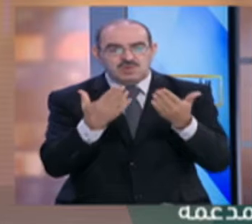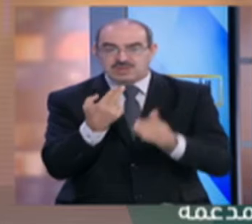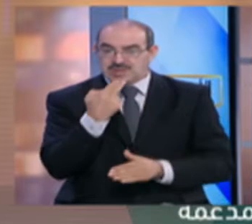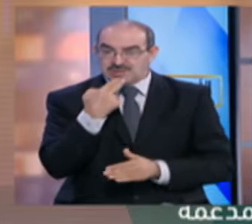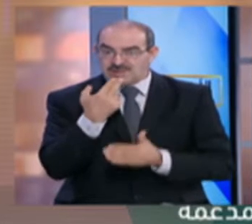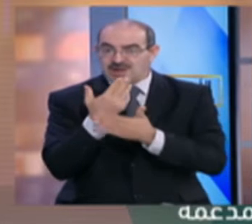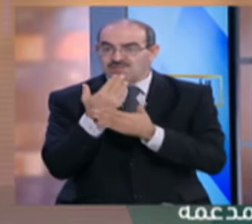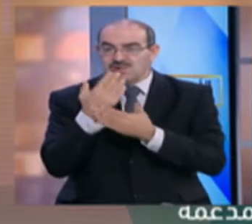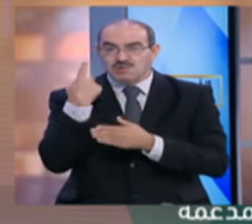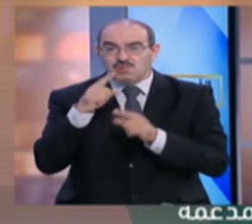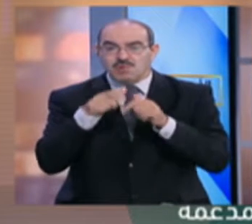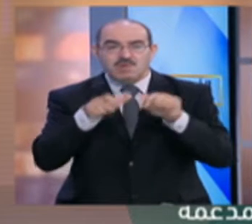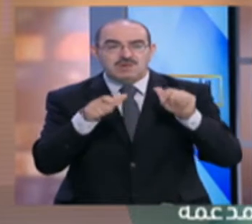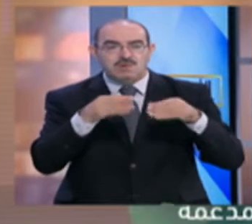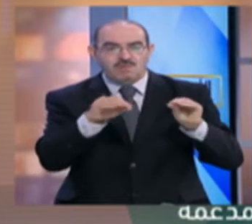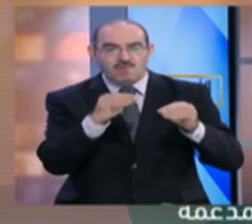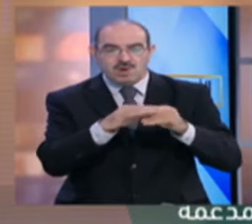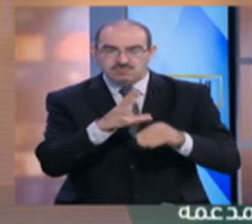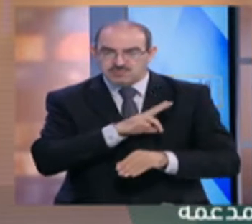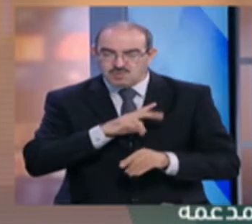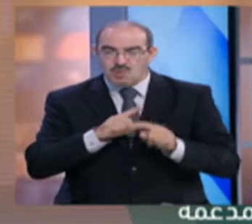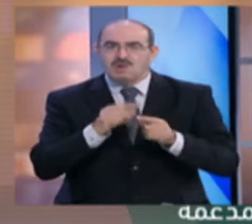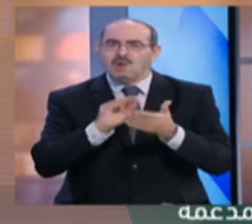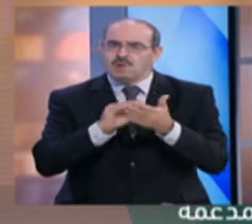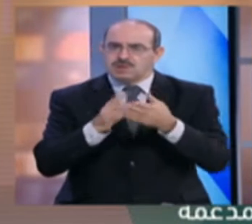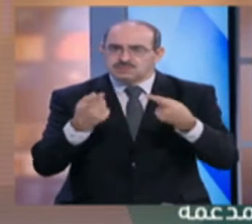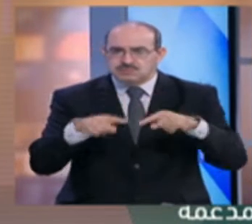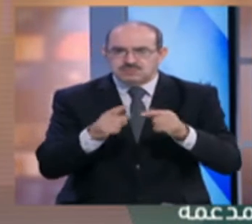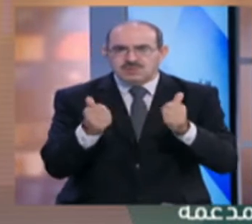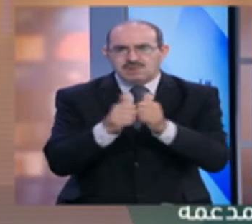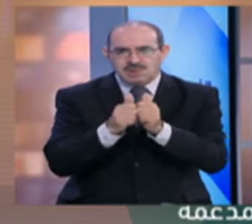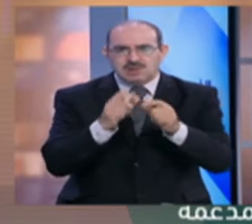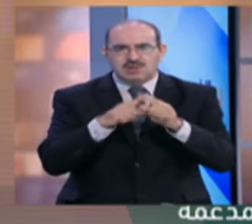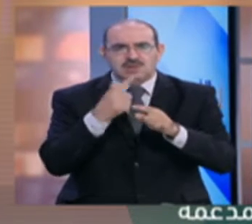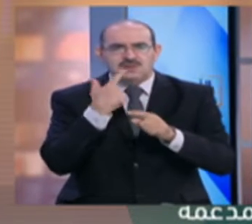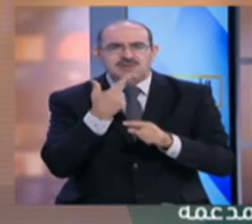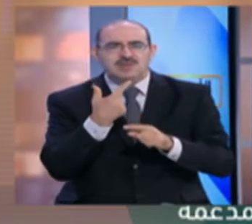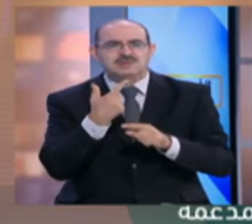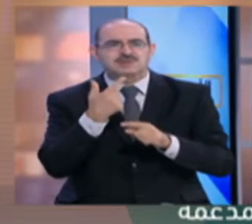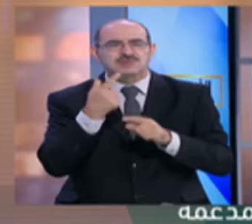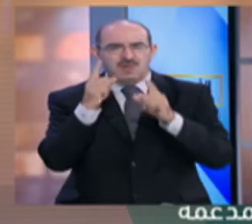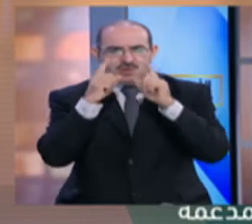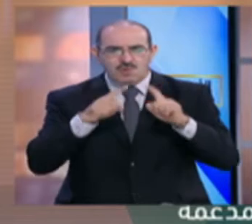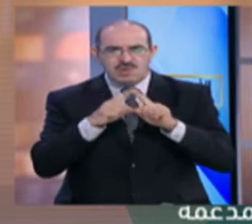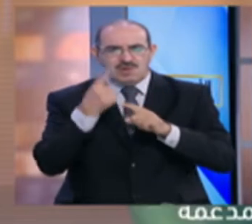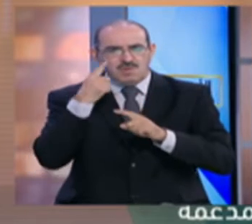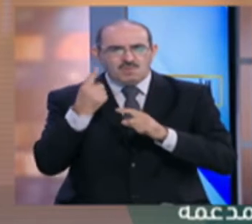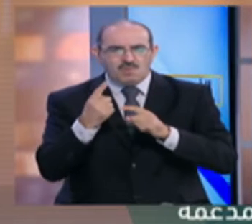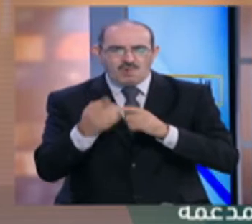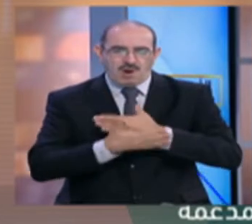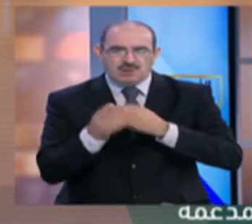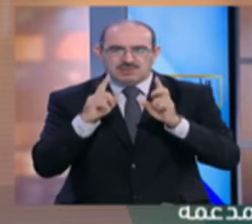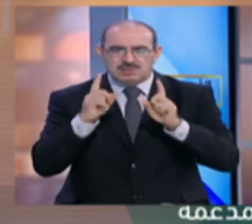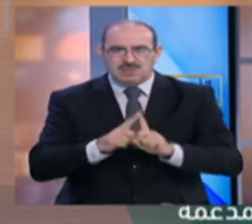الفئة، وما زلنا في الاجتماعات مع شركة صنع الغاز باش يخفضوا لنا على